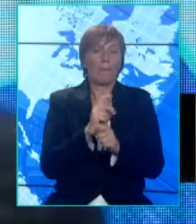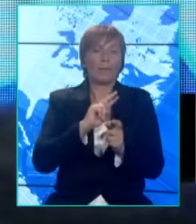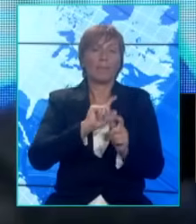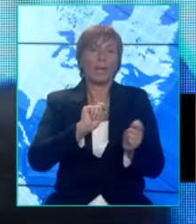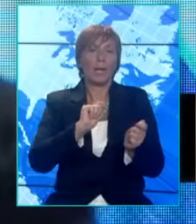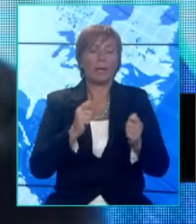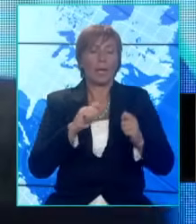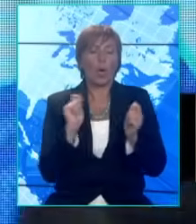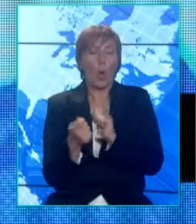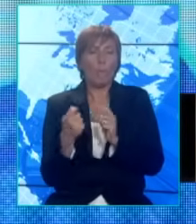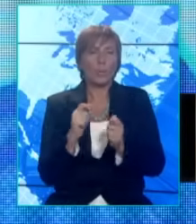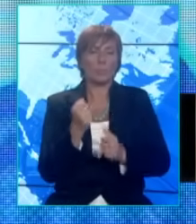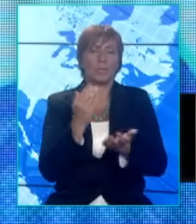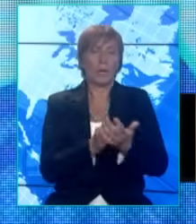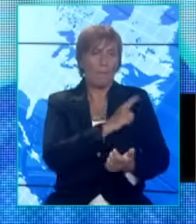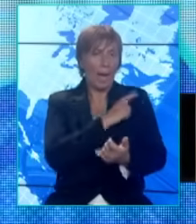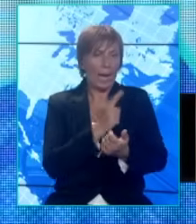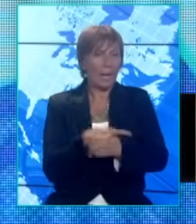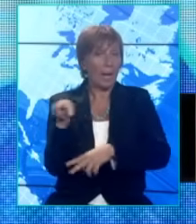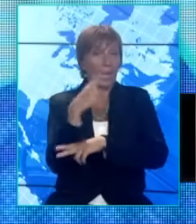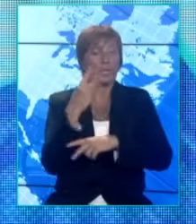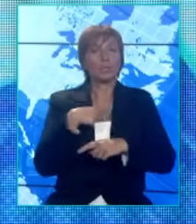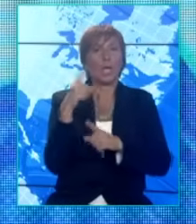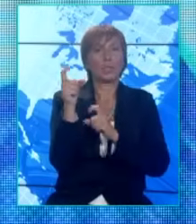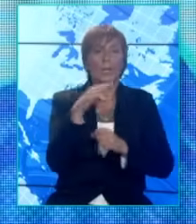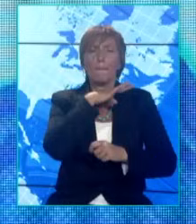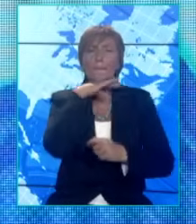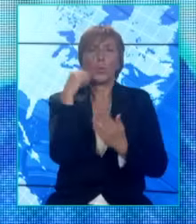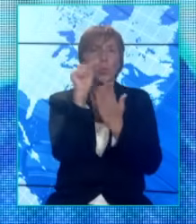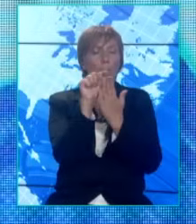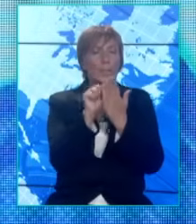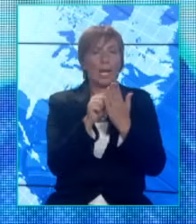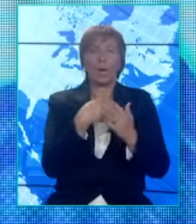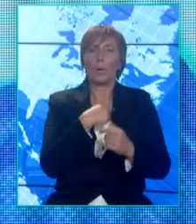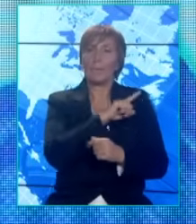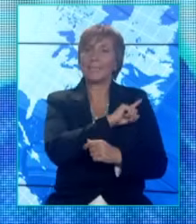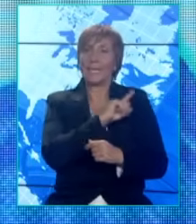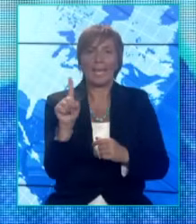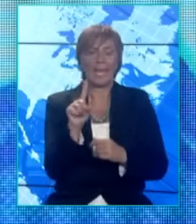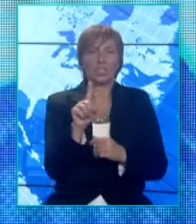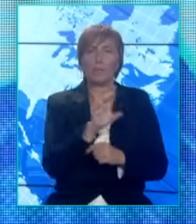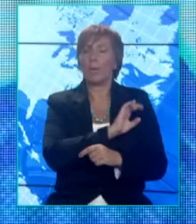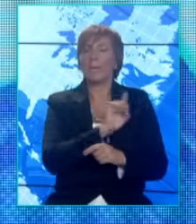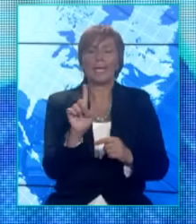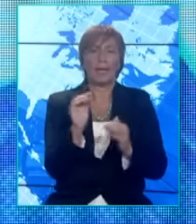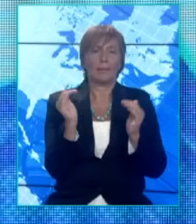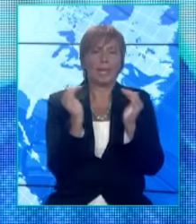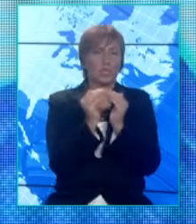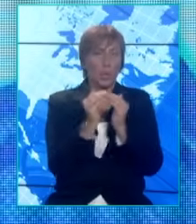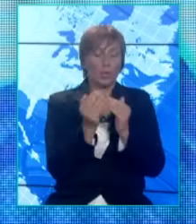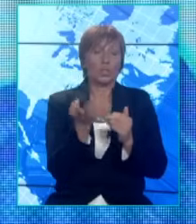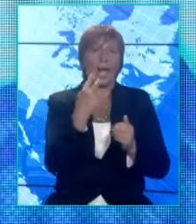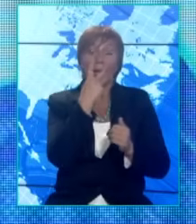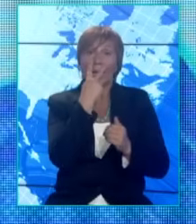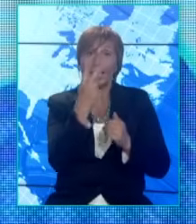zato treba hrabrost. Gledajući našu istoriju, postoji mnogo tačaka oko kojih se nećemo ili nikada nećemo složiti, ali